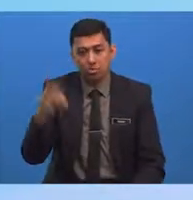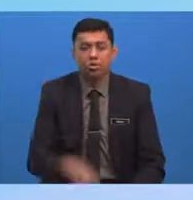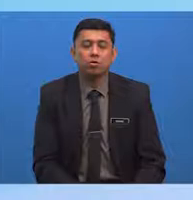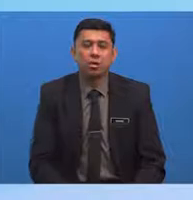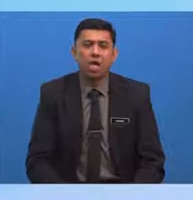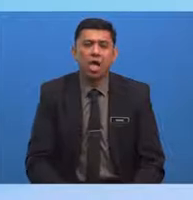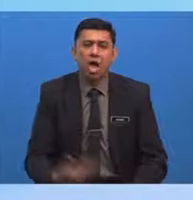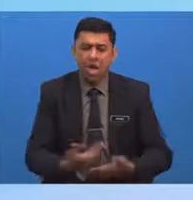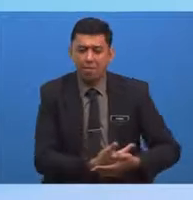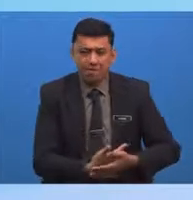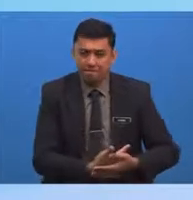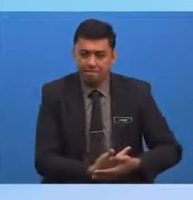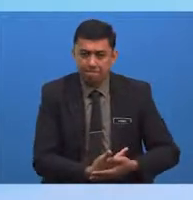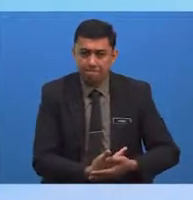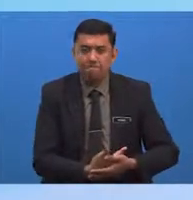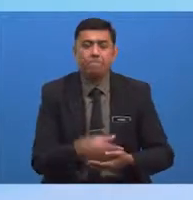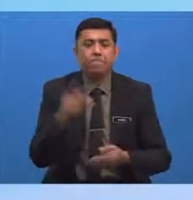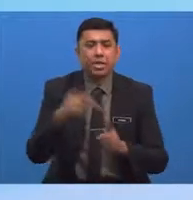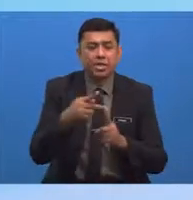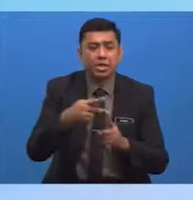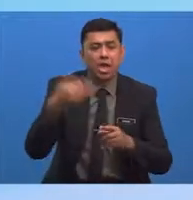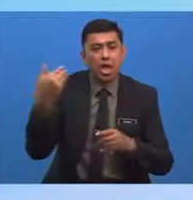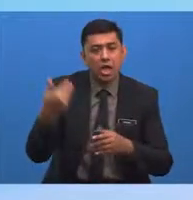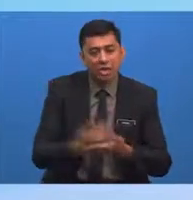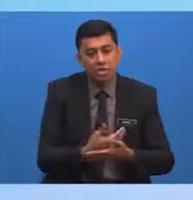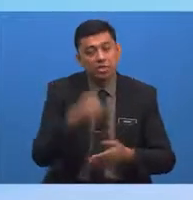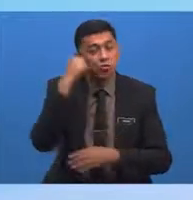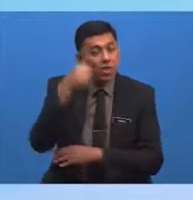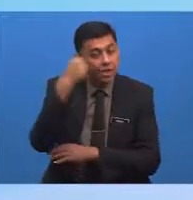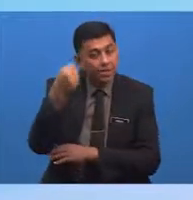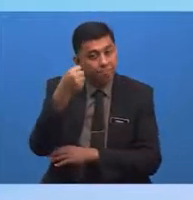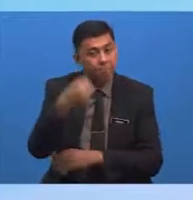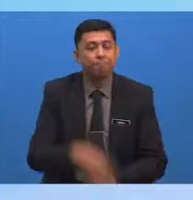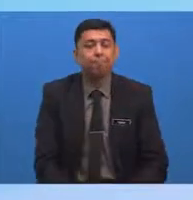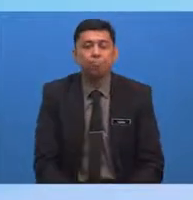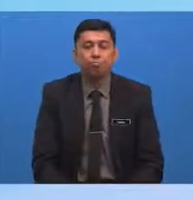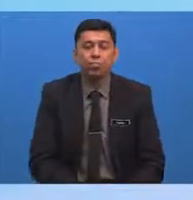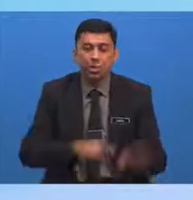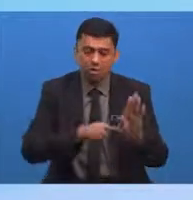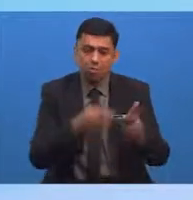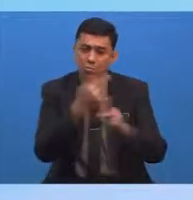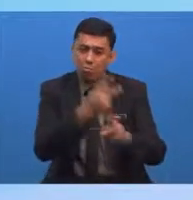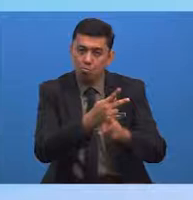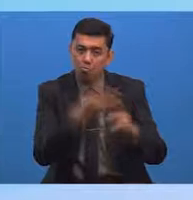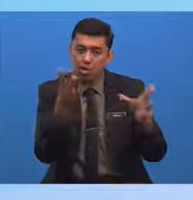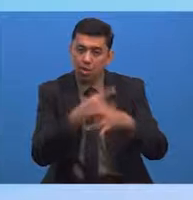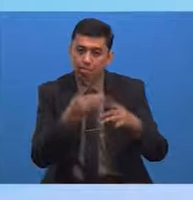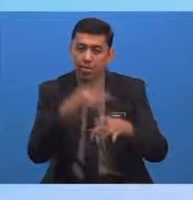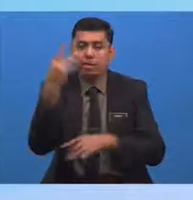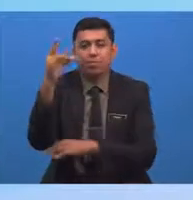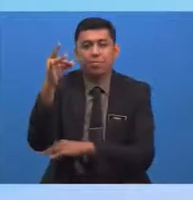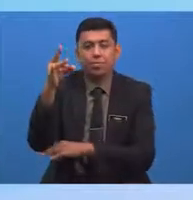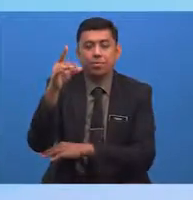anak saudara James Brooke. Charles Brooke atau nama sebenarnya Charles Johnson Brooke mula berkhidmat di Sarawak pada